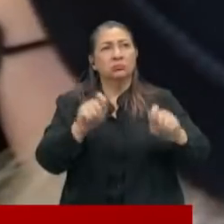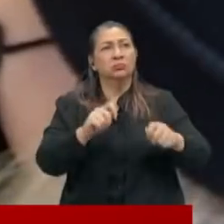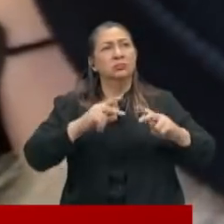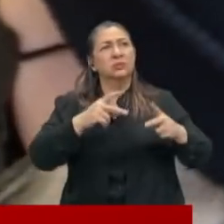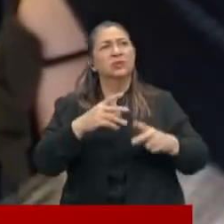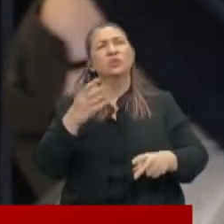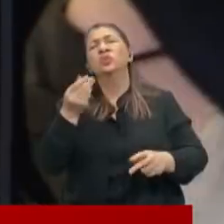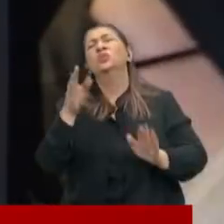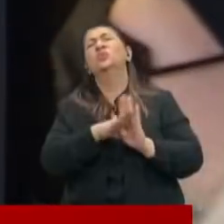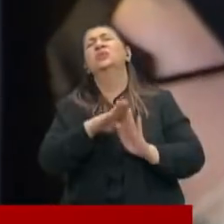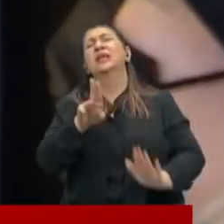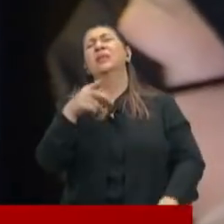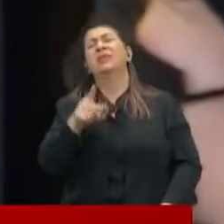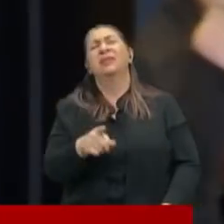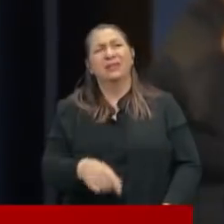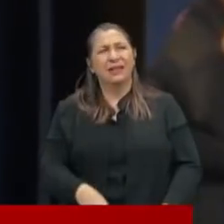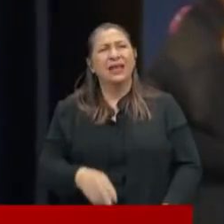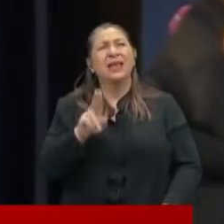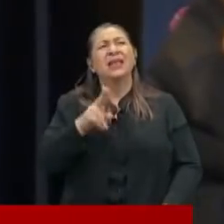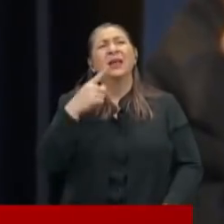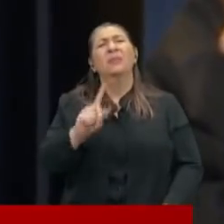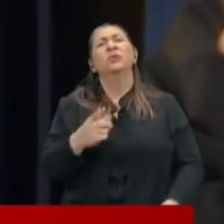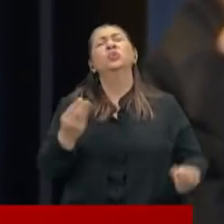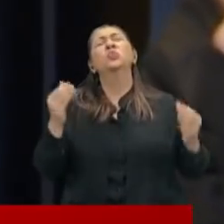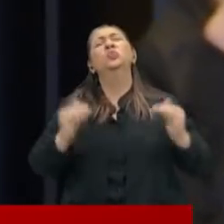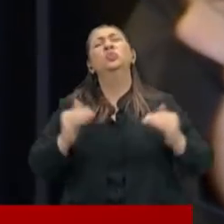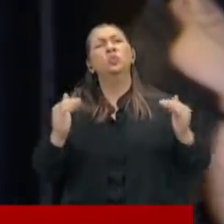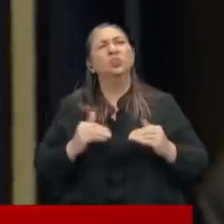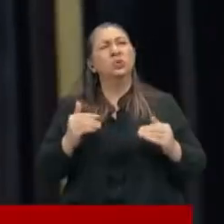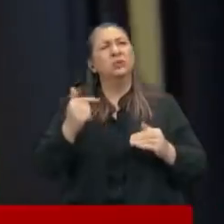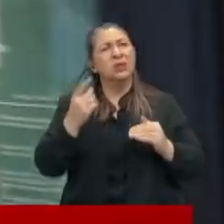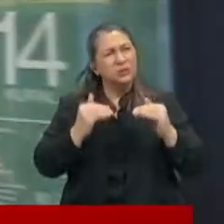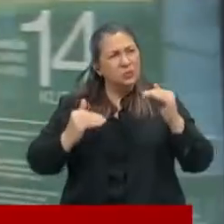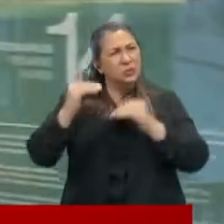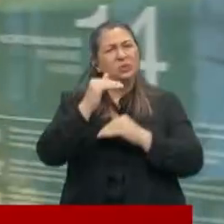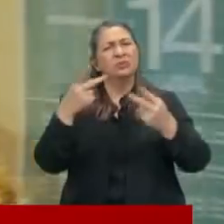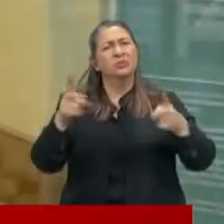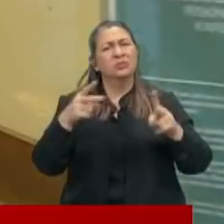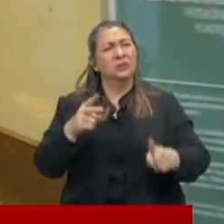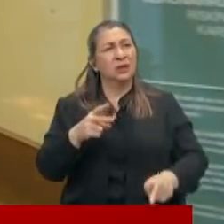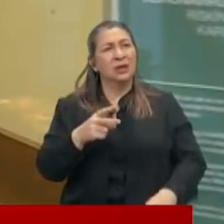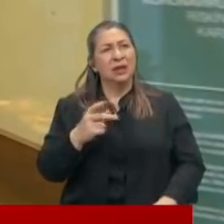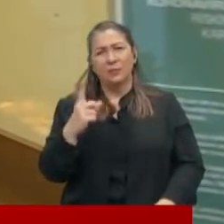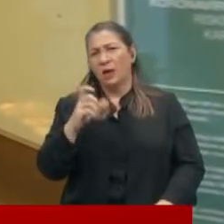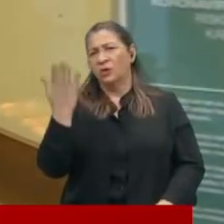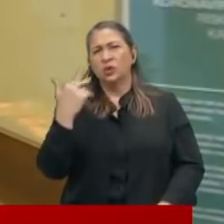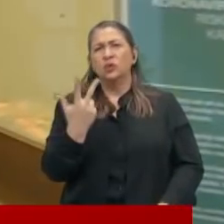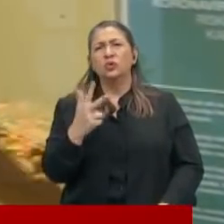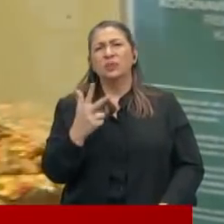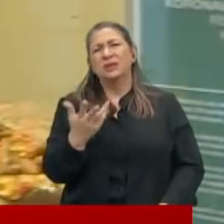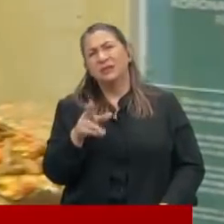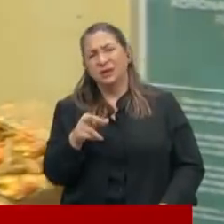Çok ucuz. 7000 TL. 7000 TL çok ucuz. Yani biraz daha yükseltebilirler. Geçen ay 3